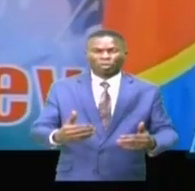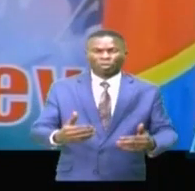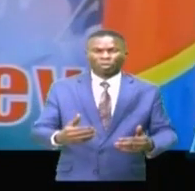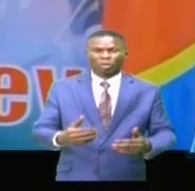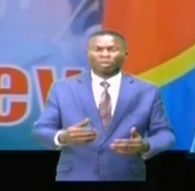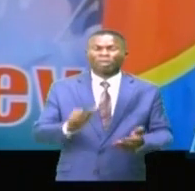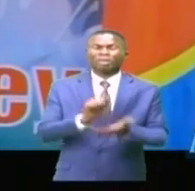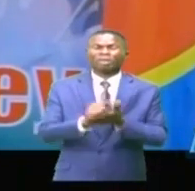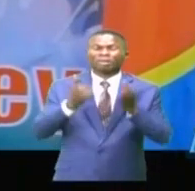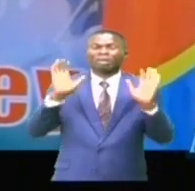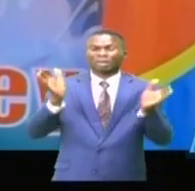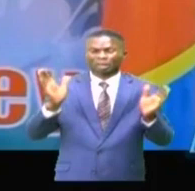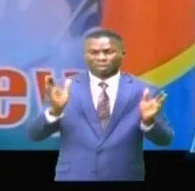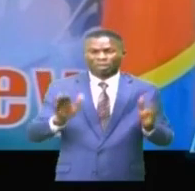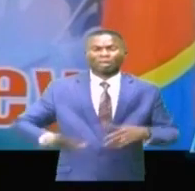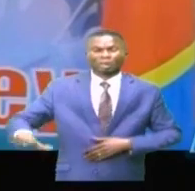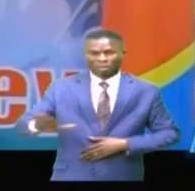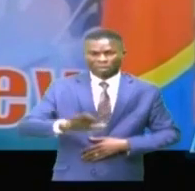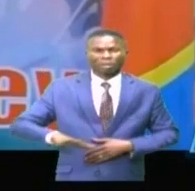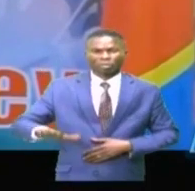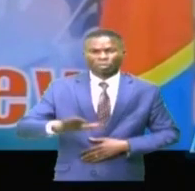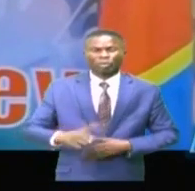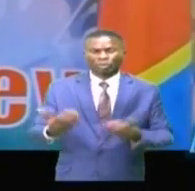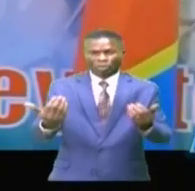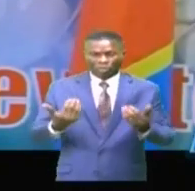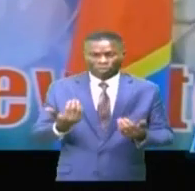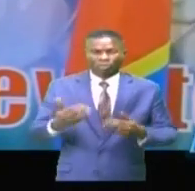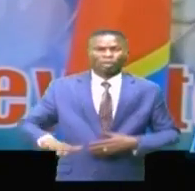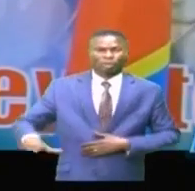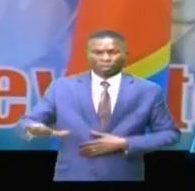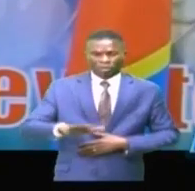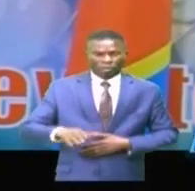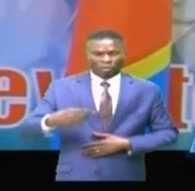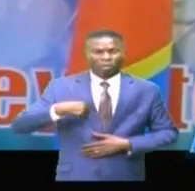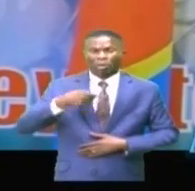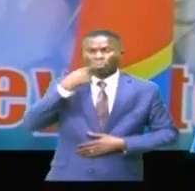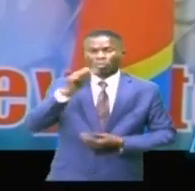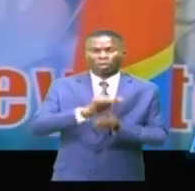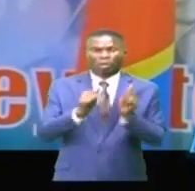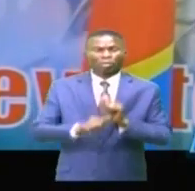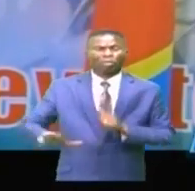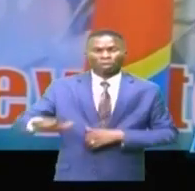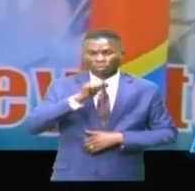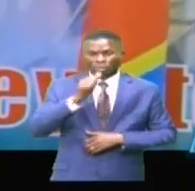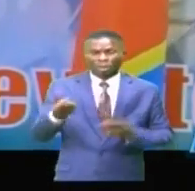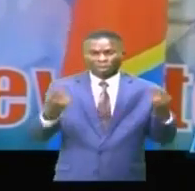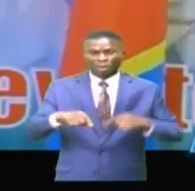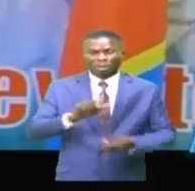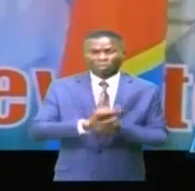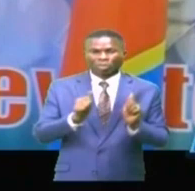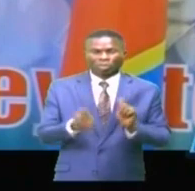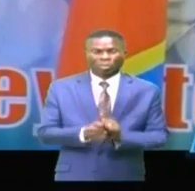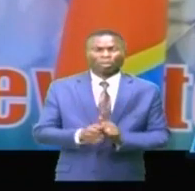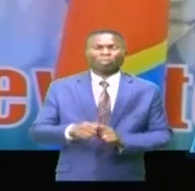assez dangereux dans un pays qui se veut être une nation on ne peut pas parler des nations lorsqu'on parle des tribus je crois que vous faites les relais des